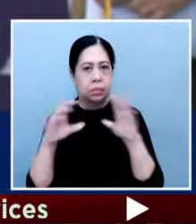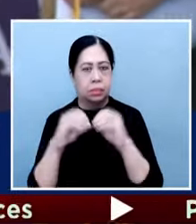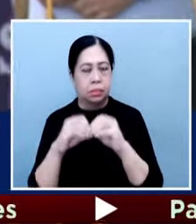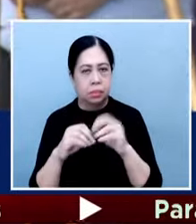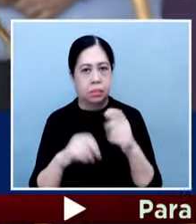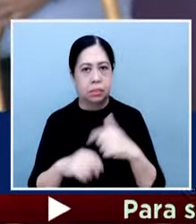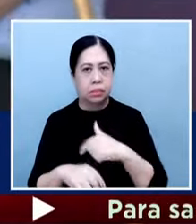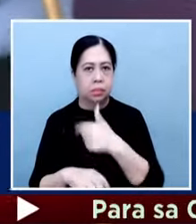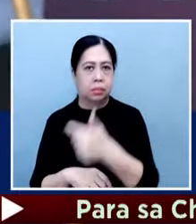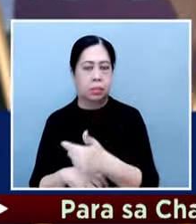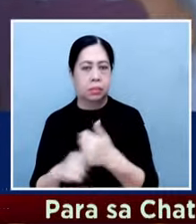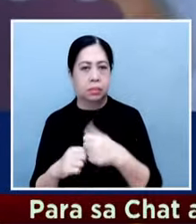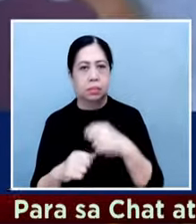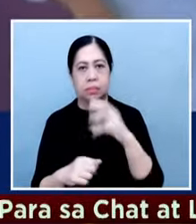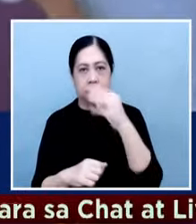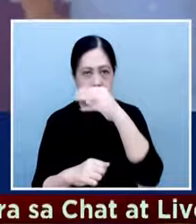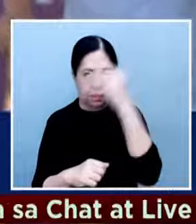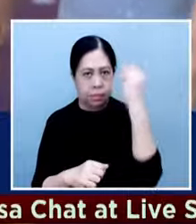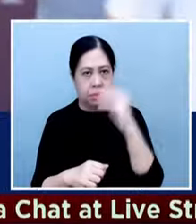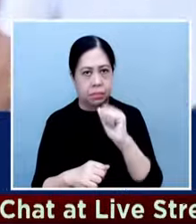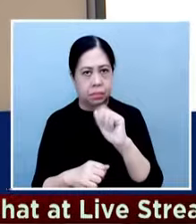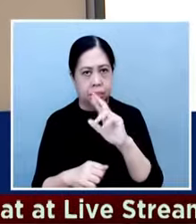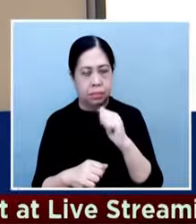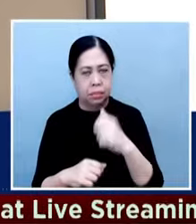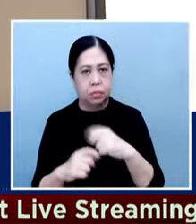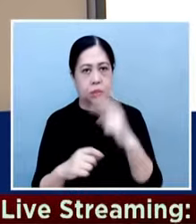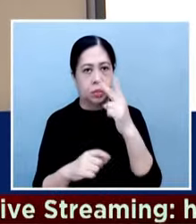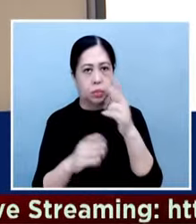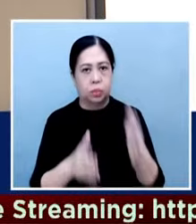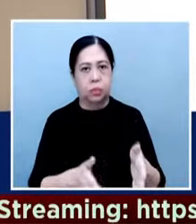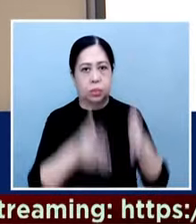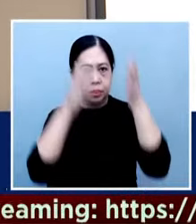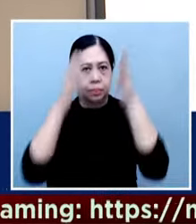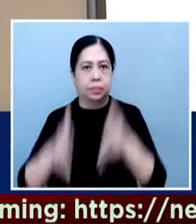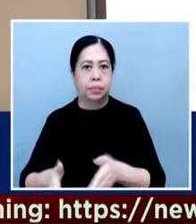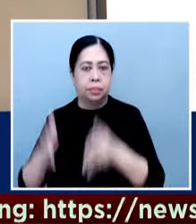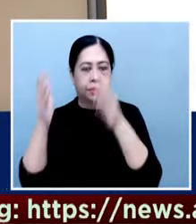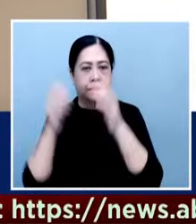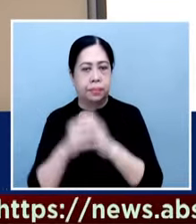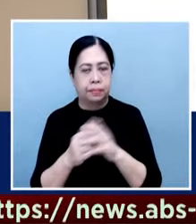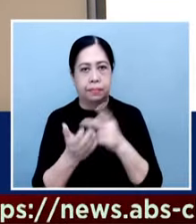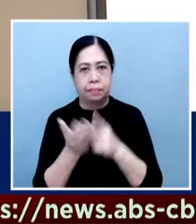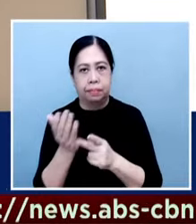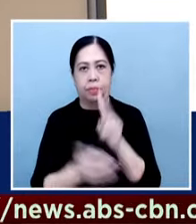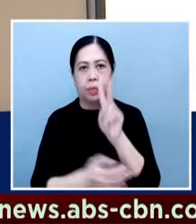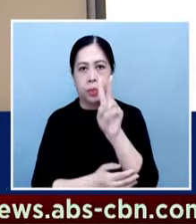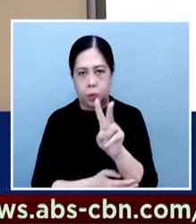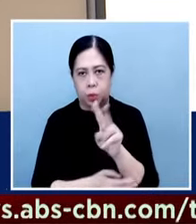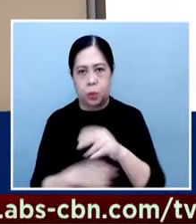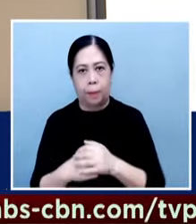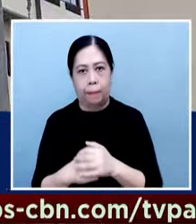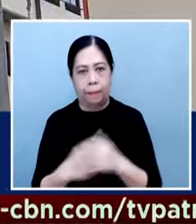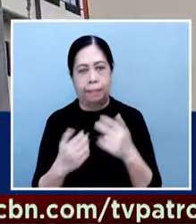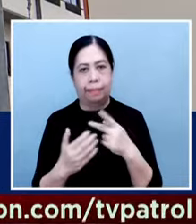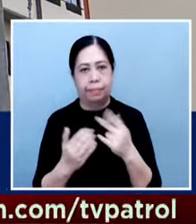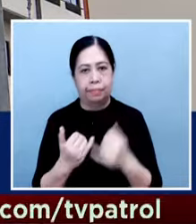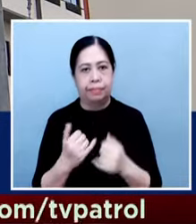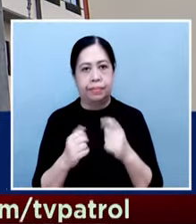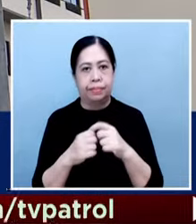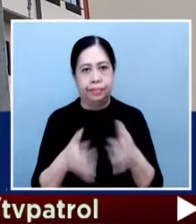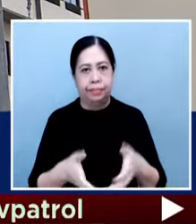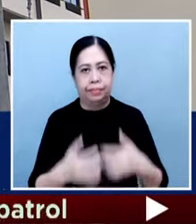turnover sa buwan ng Marso habang 2 gusali pa sa ilalim ng Phase 2 ng proyekto ang